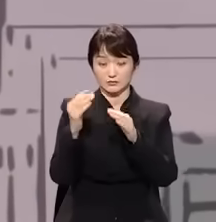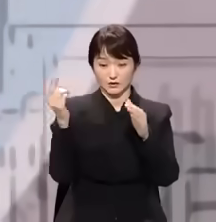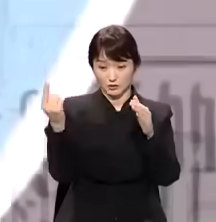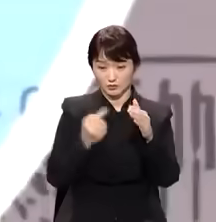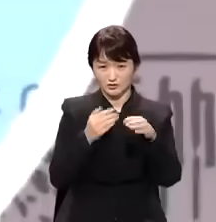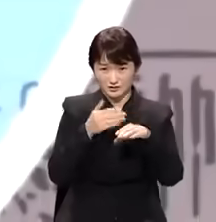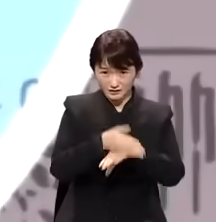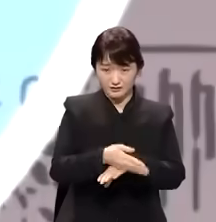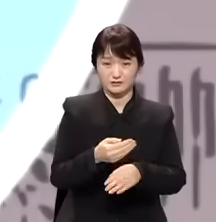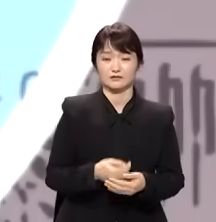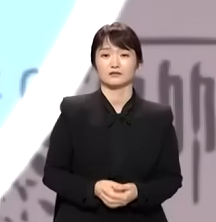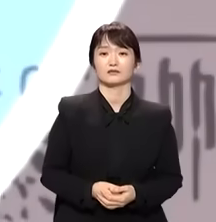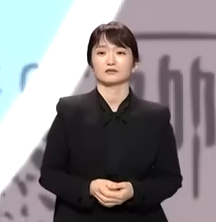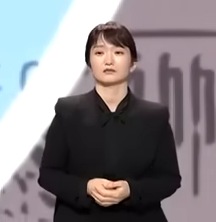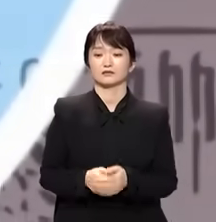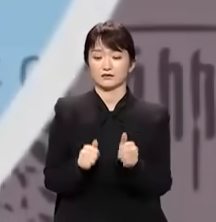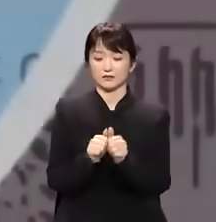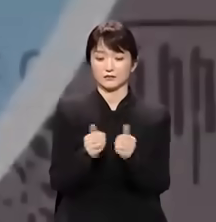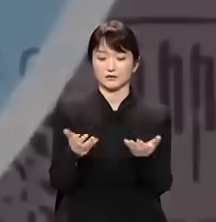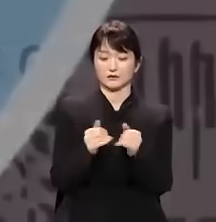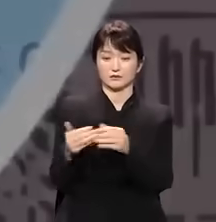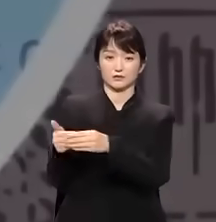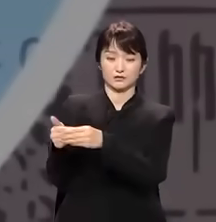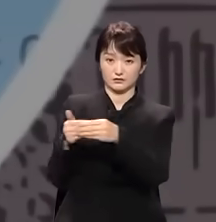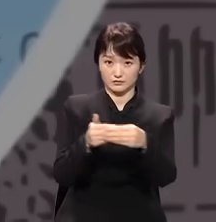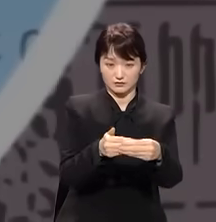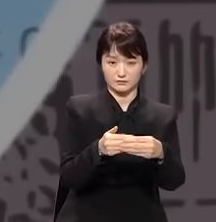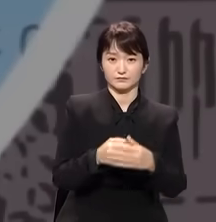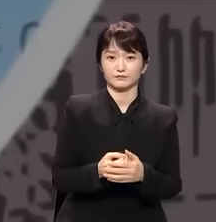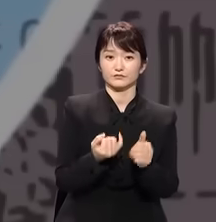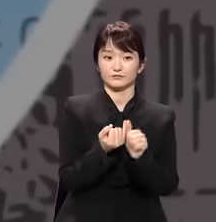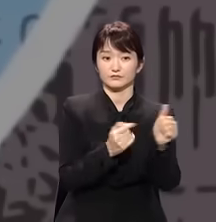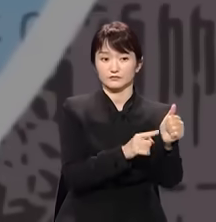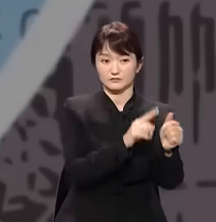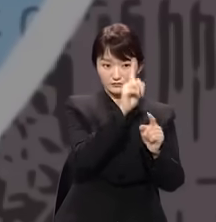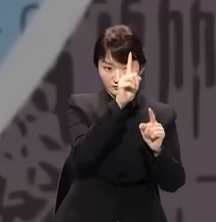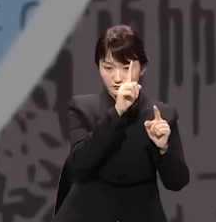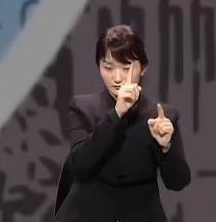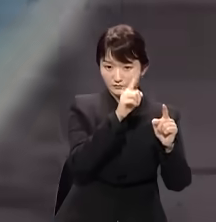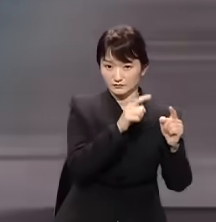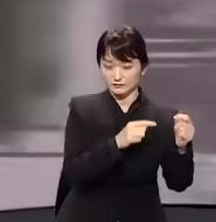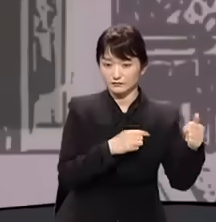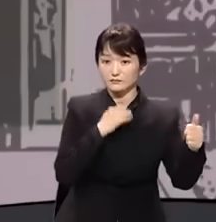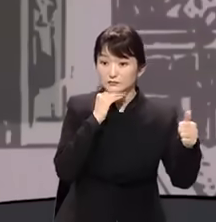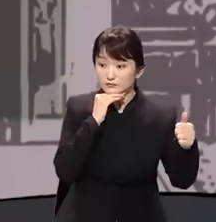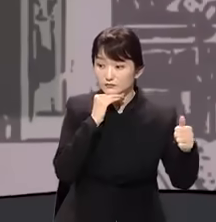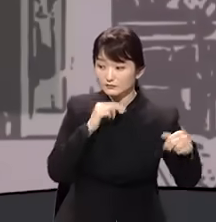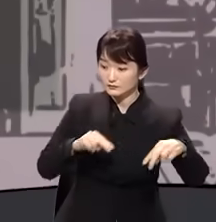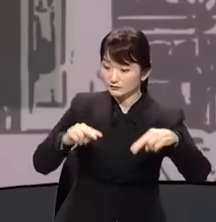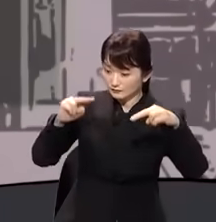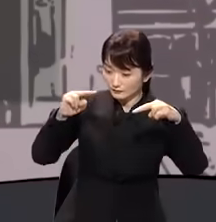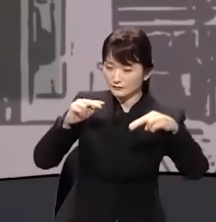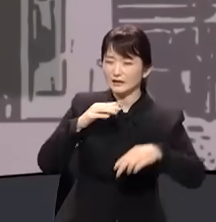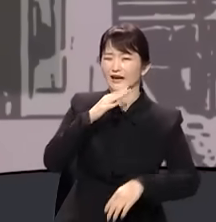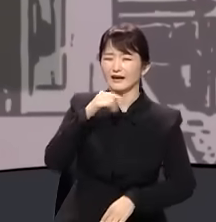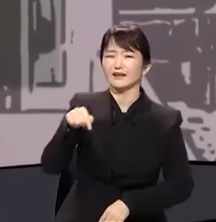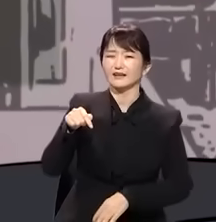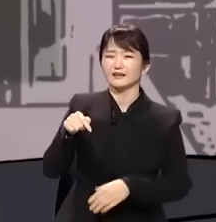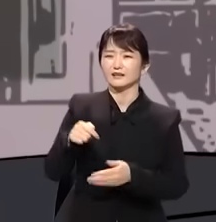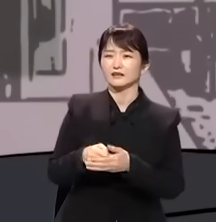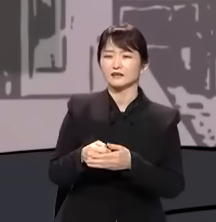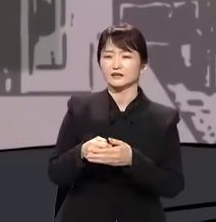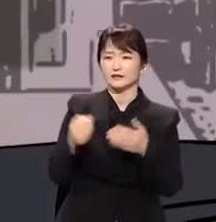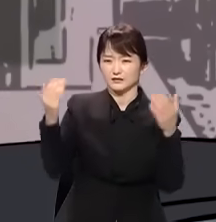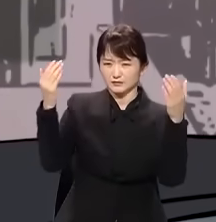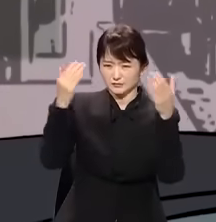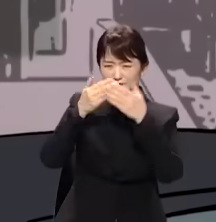집까지 데려다 줬다는 겁니다 그래서이 남편 이씨가 마중 나갔다가 마주친 적도 있는데 일단 그때는 아 늦은 시간인데 이렇게 데려다